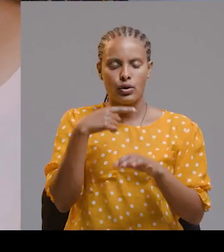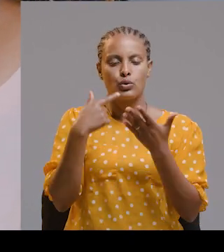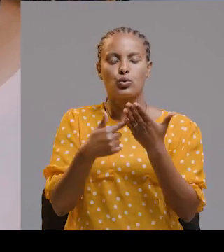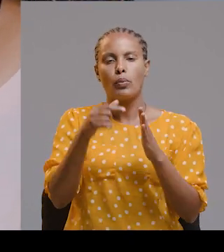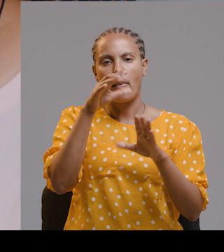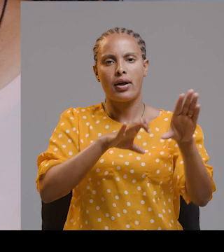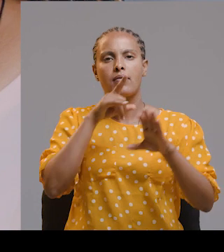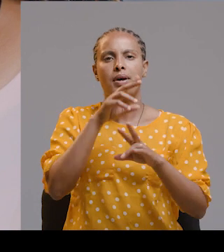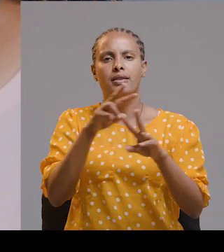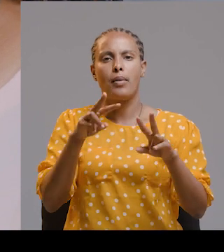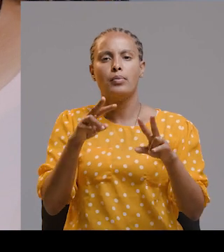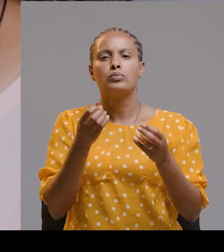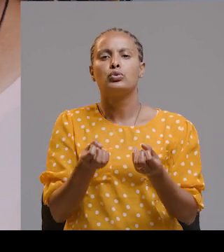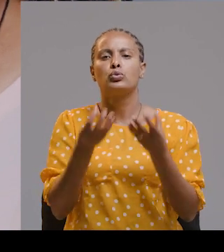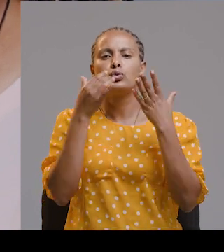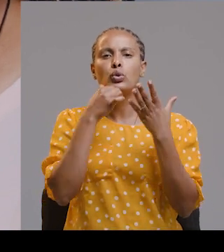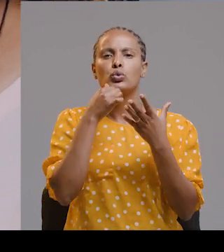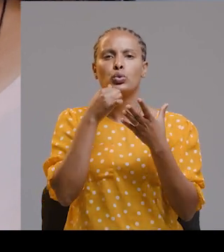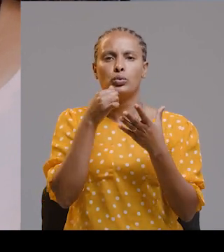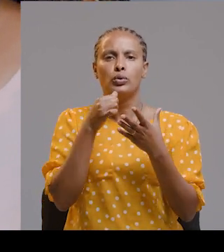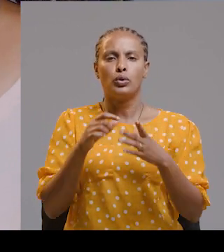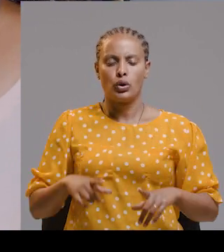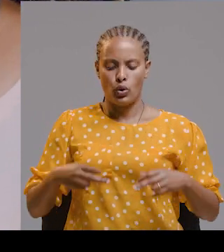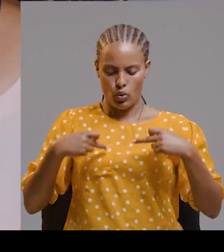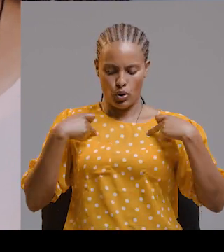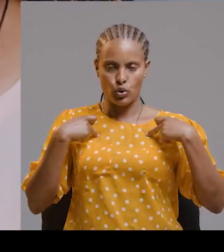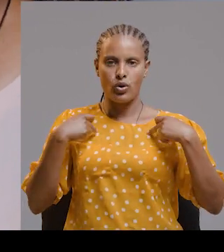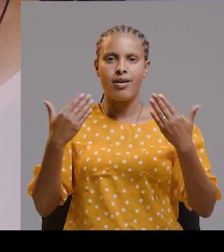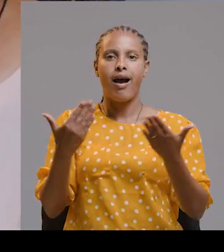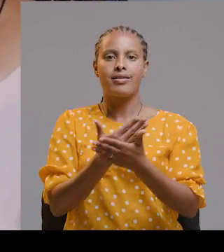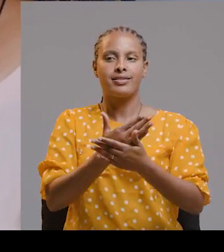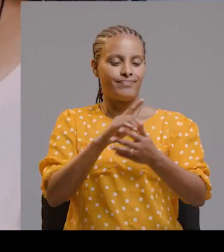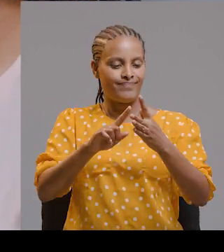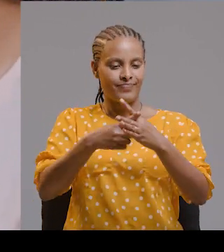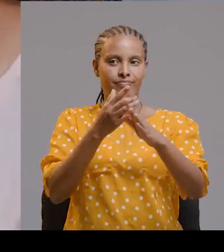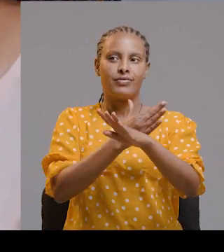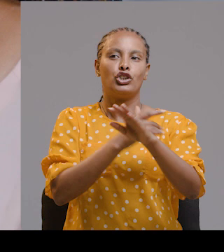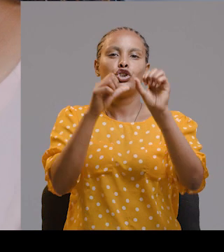እሱን በማድረጋችን በጣም ብዙ ሴቶች ኑሯቸውን እንደ አዲስ መጀመር ይችላል